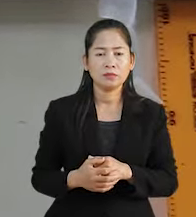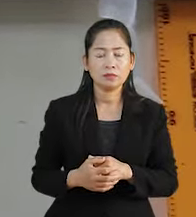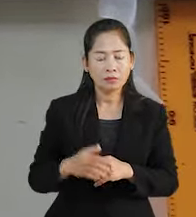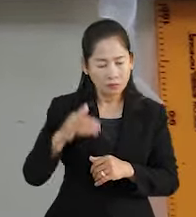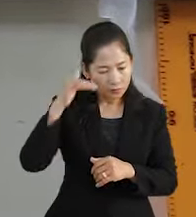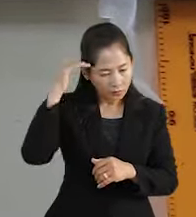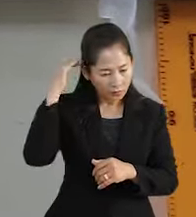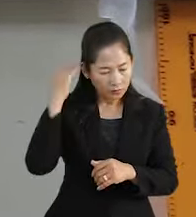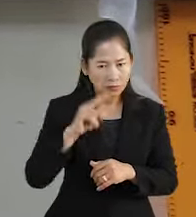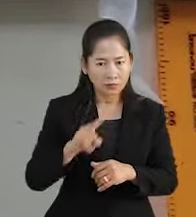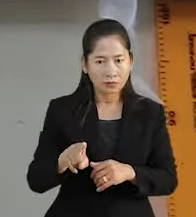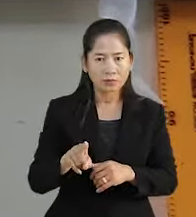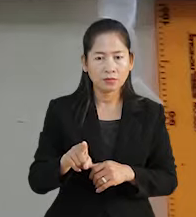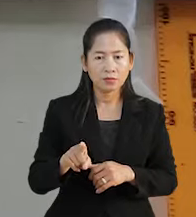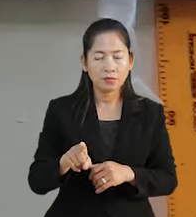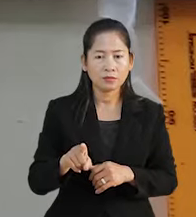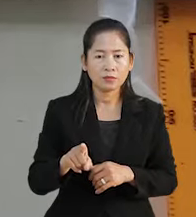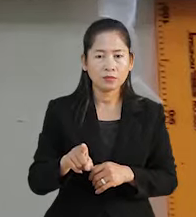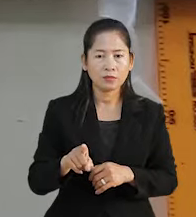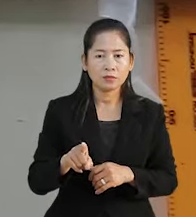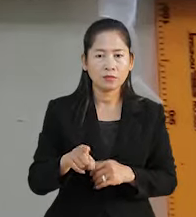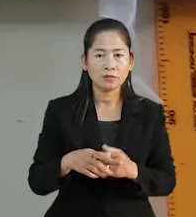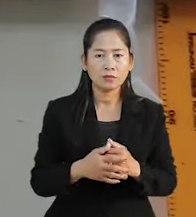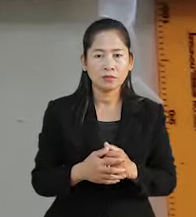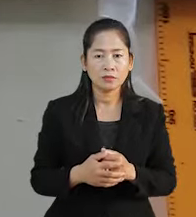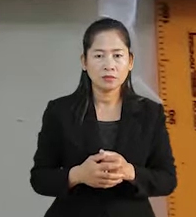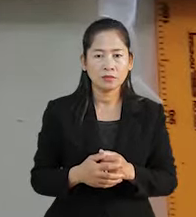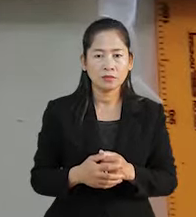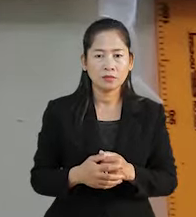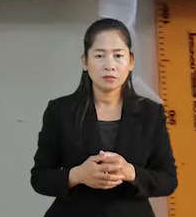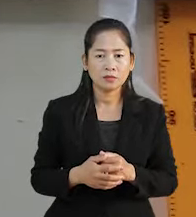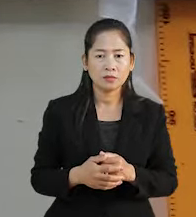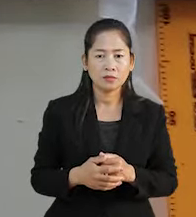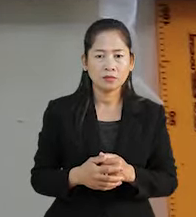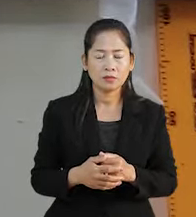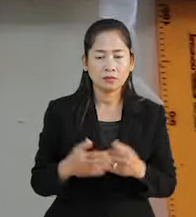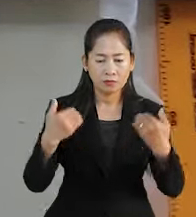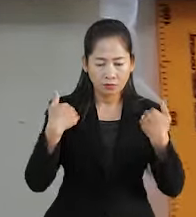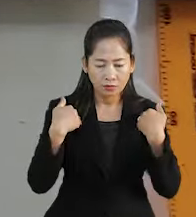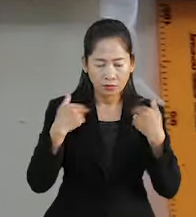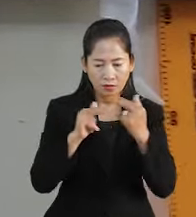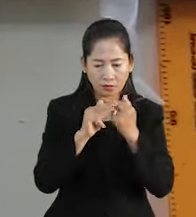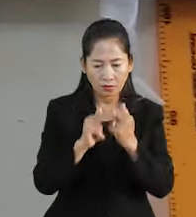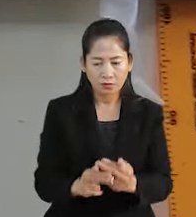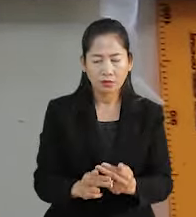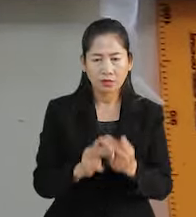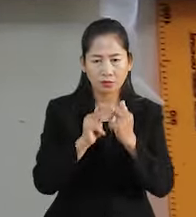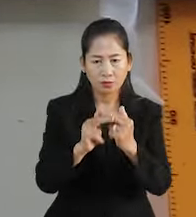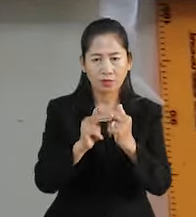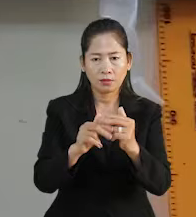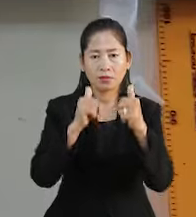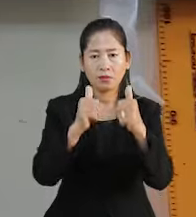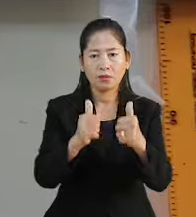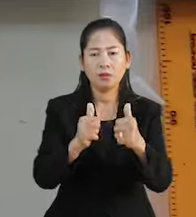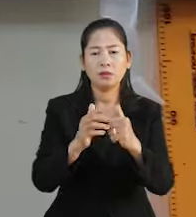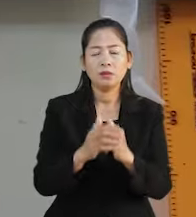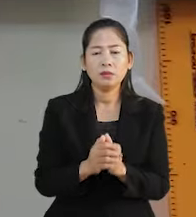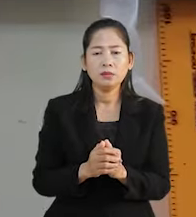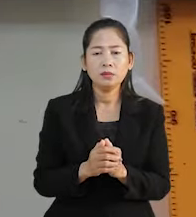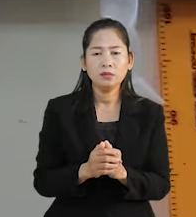ត់មានទំនាក់ទំនងល្អ